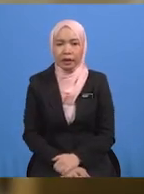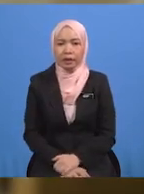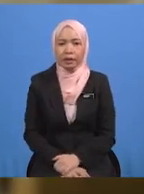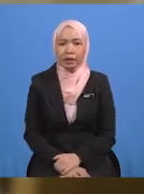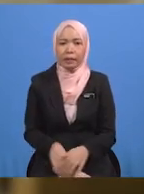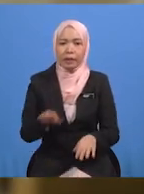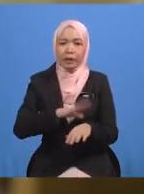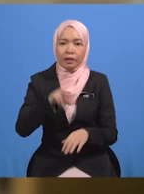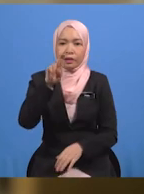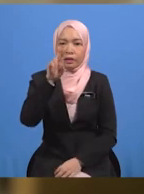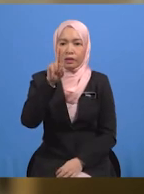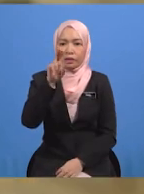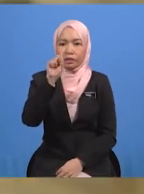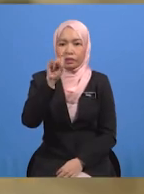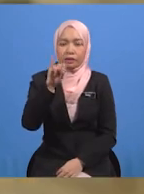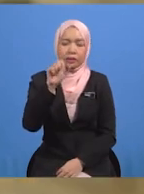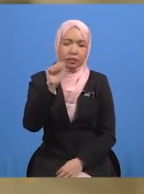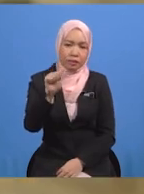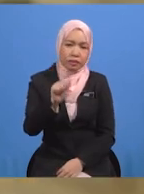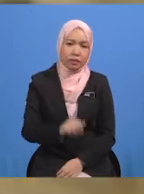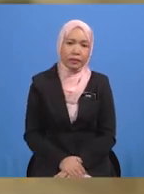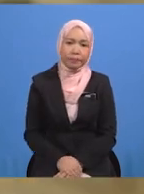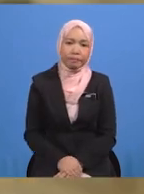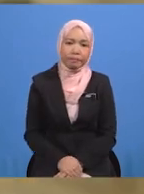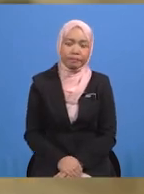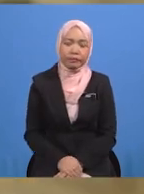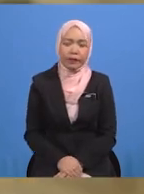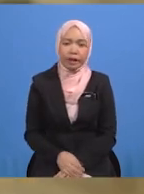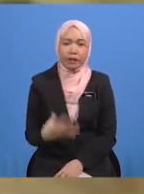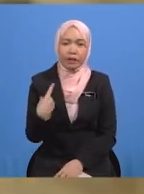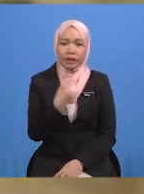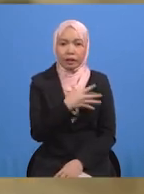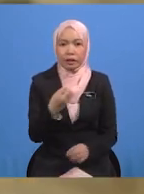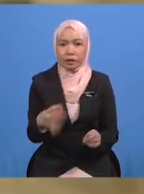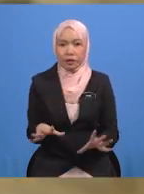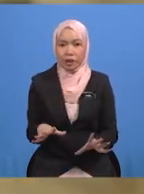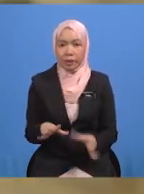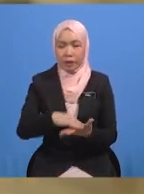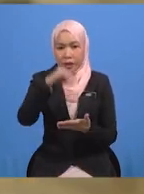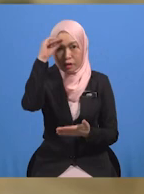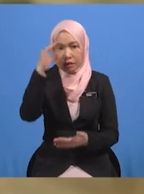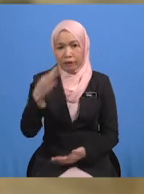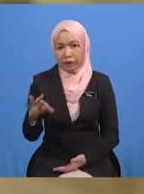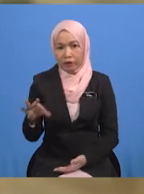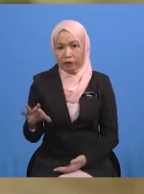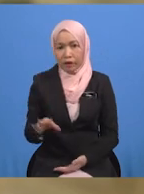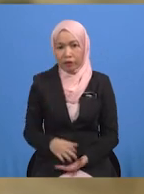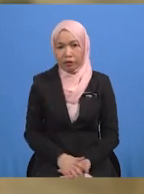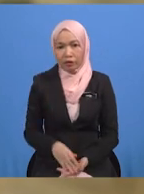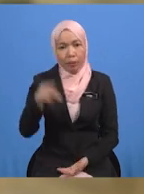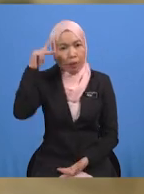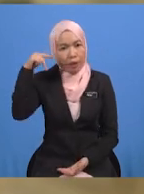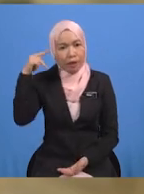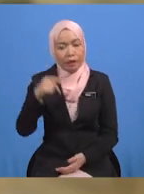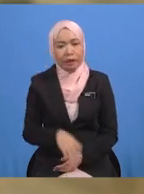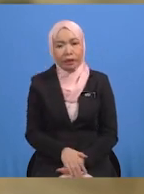para pelajar yang cikgu hormati, kita sudah didedahkan dengan faktor politik dan ekonomi. Bagaimana